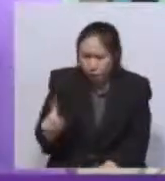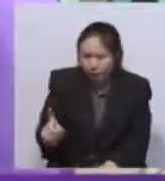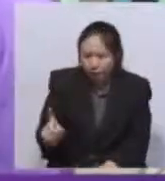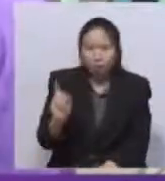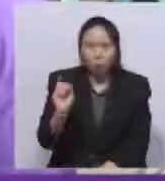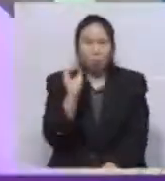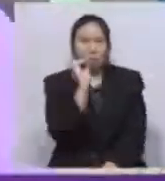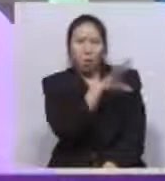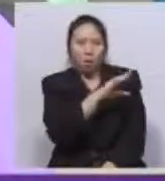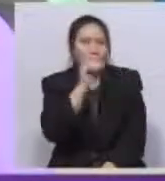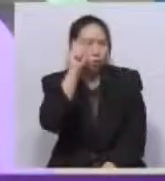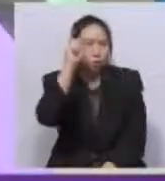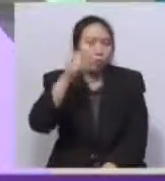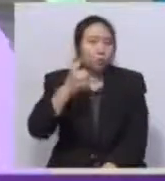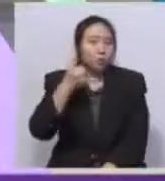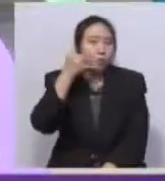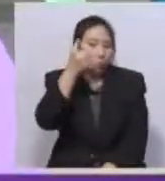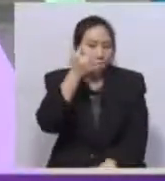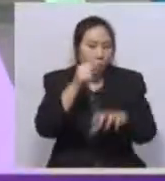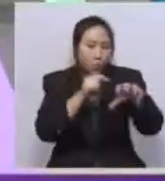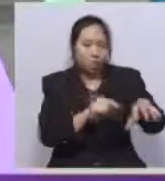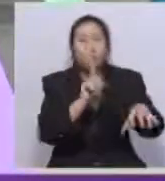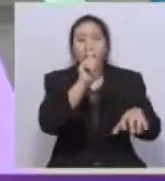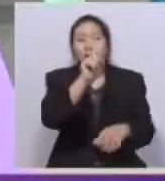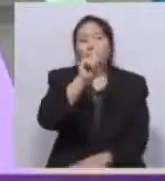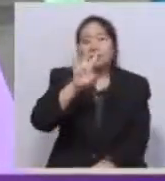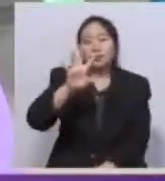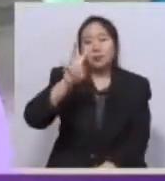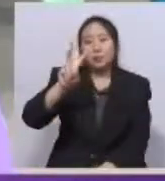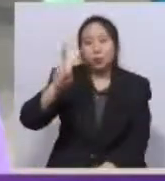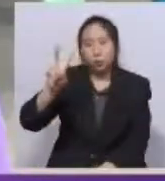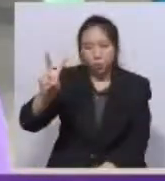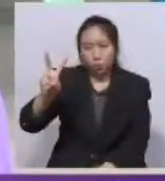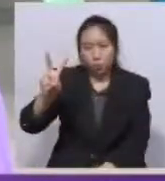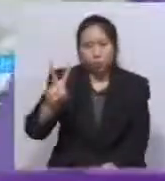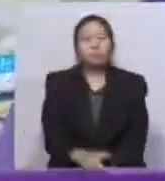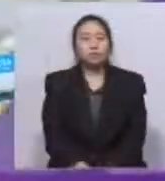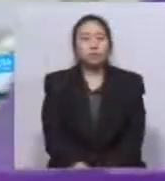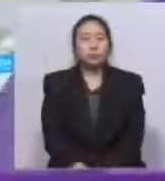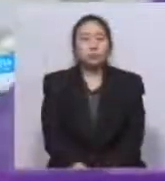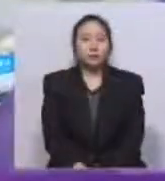หน้าที่นะคะไปยังสายด่วนกรมควบคุมโรค1422ทันทีค่ะ